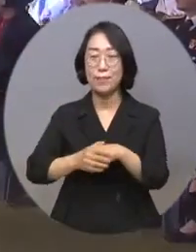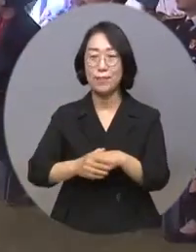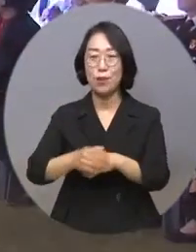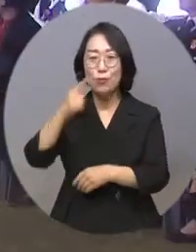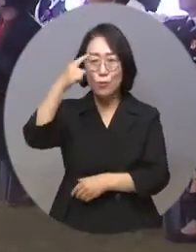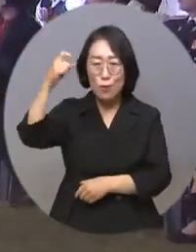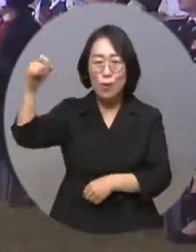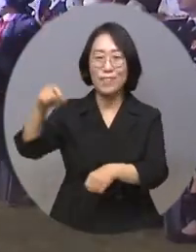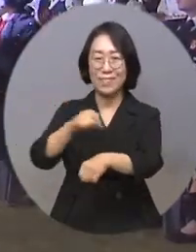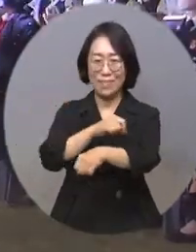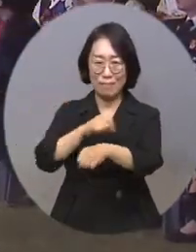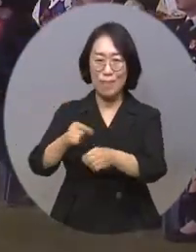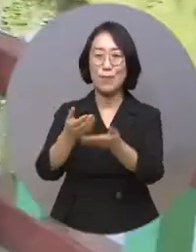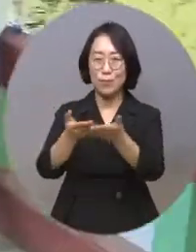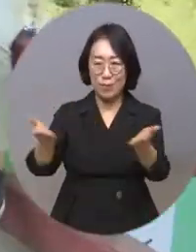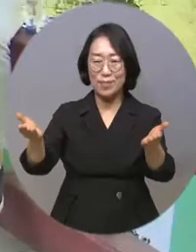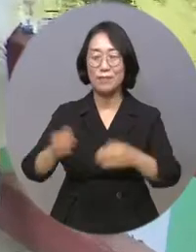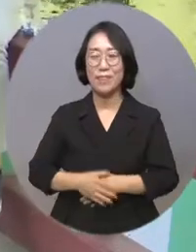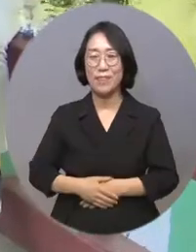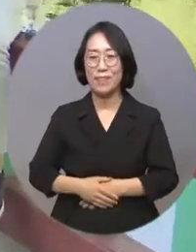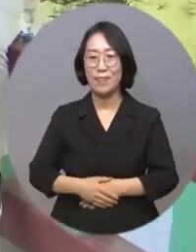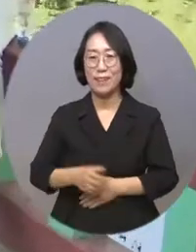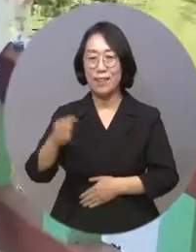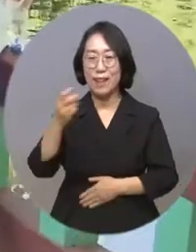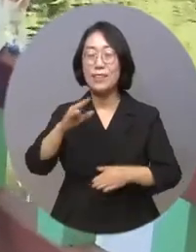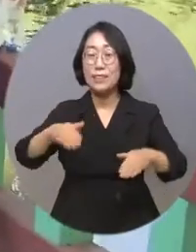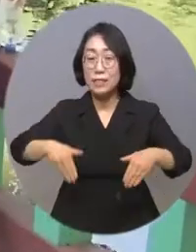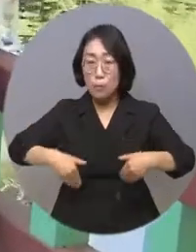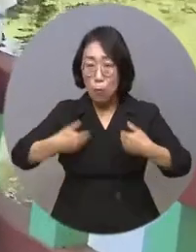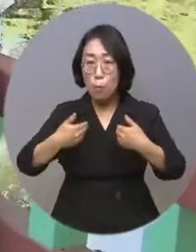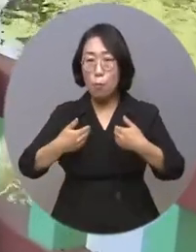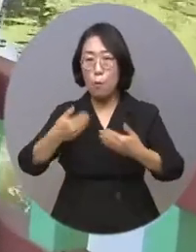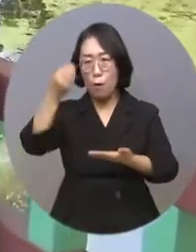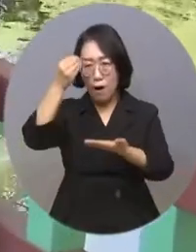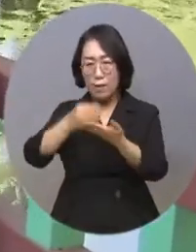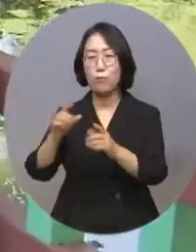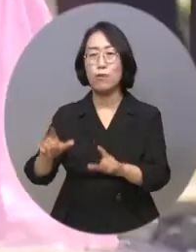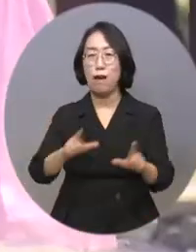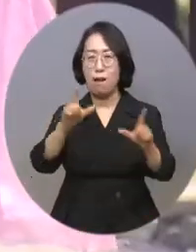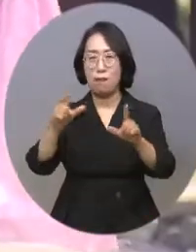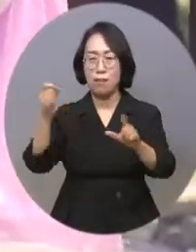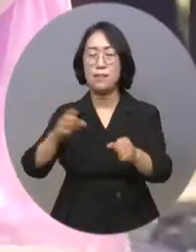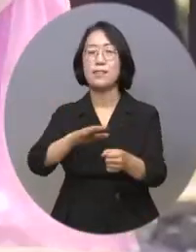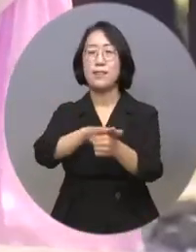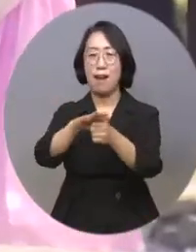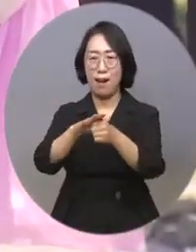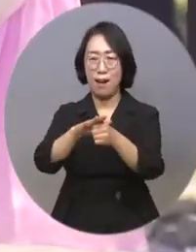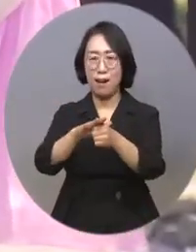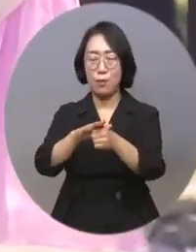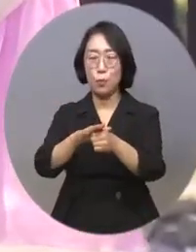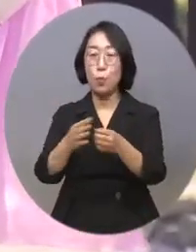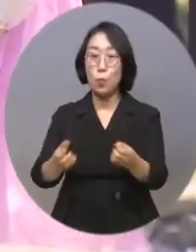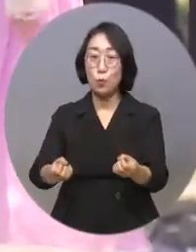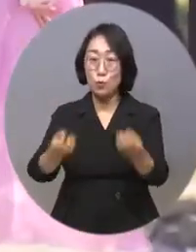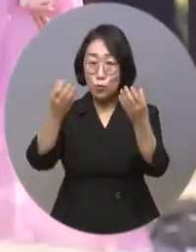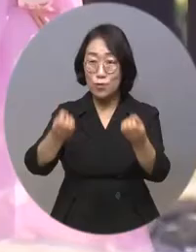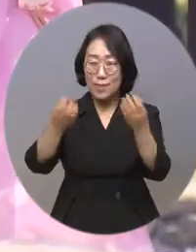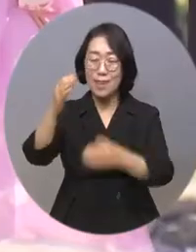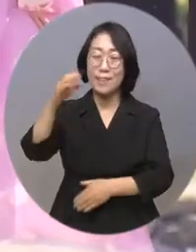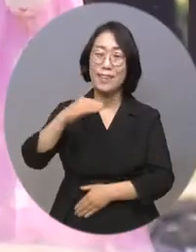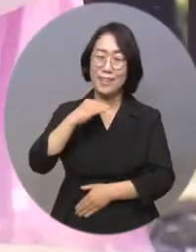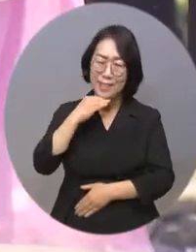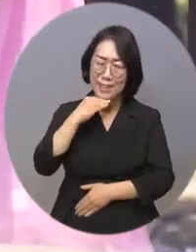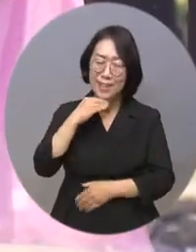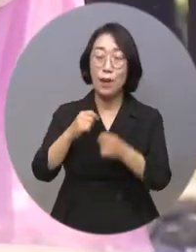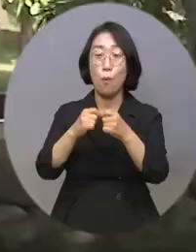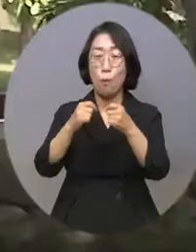추억을 만들었습니다. 다시 봄, 다시 일상, 다시 사랑, 그리고 다시 춘향제를 향한 기다림이